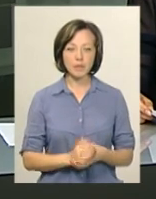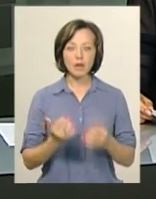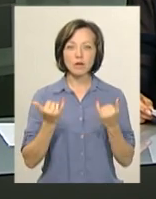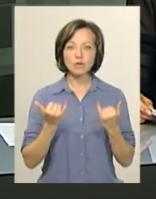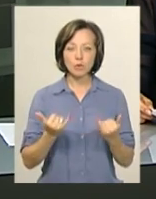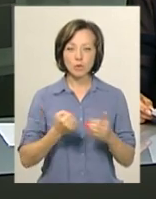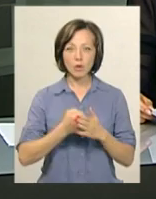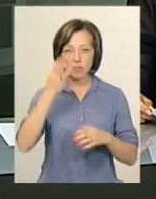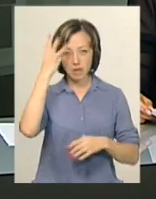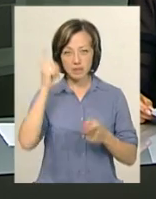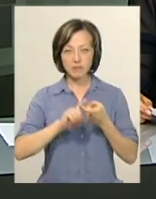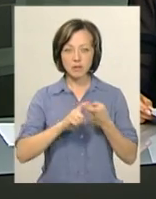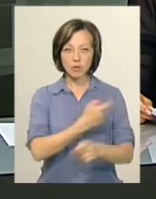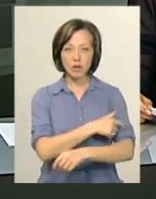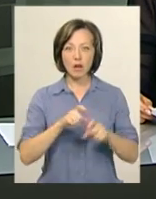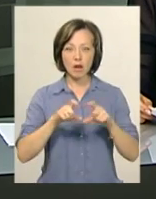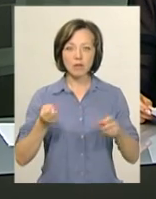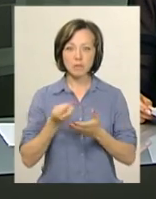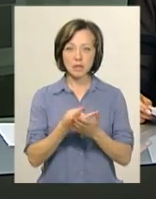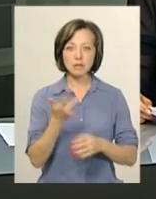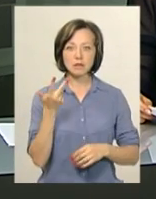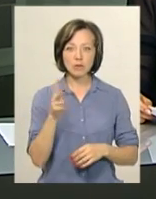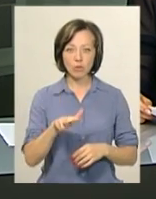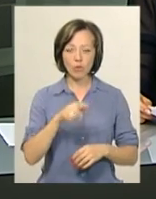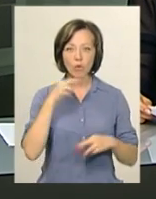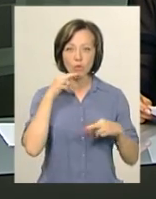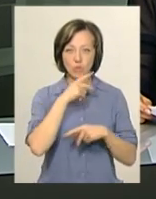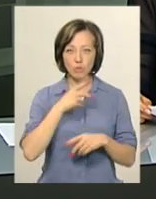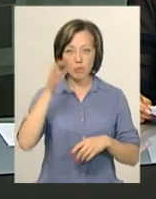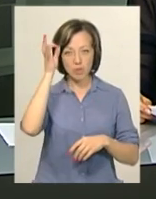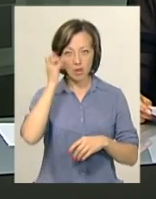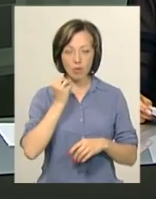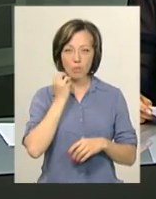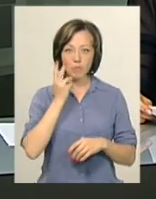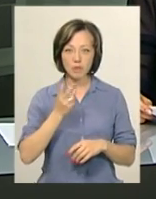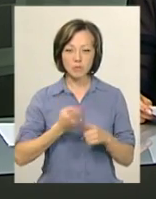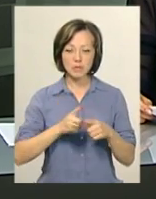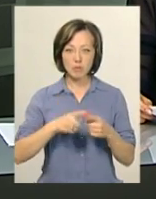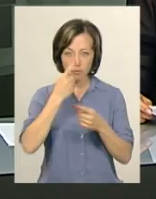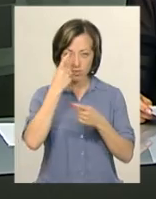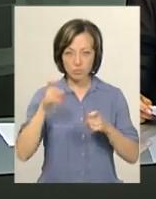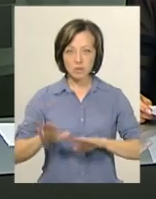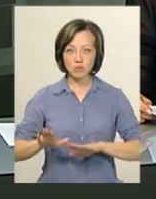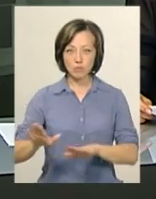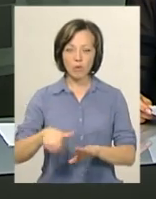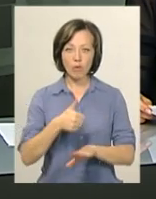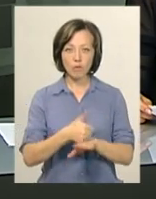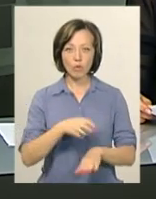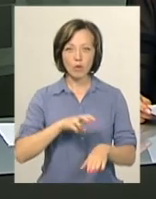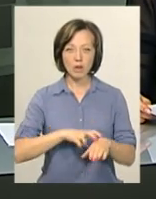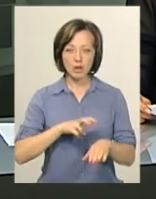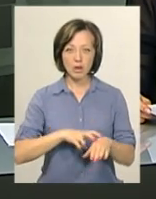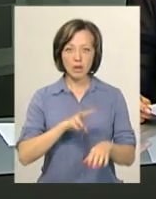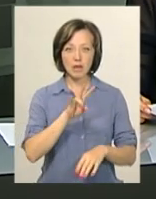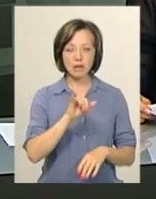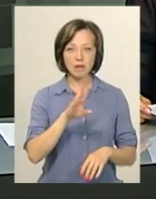Сьогодні до Хмельницької інфекційної лікарні доправили 3 отруєних під час поминальних обідів. Про це повідомила заступник головного лікаря